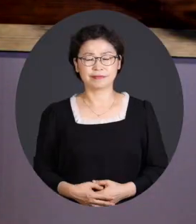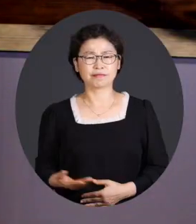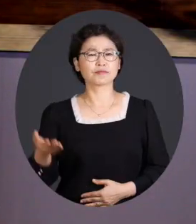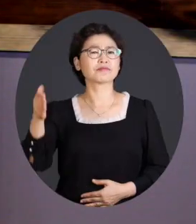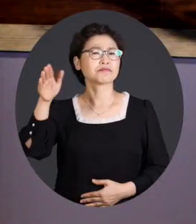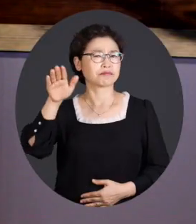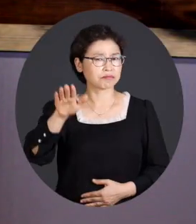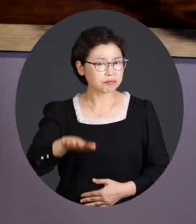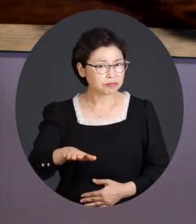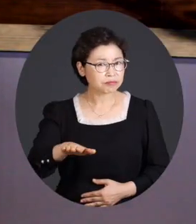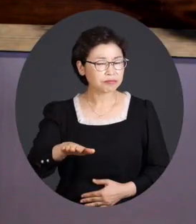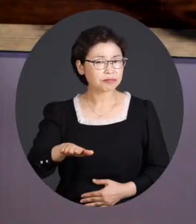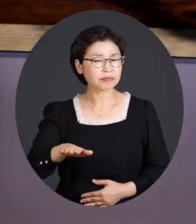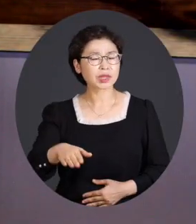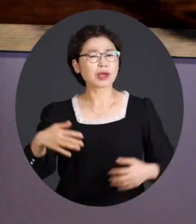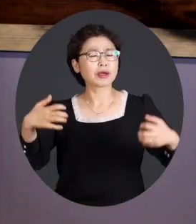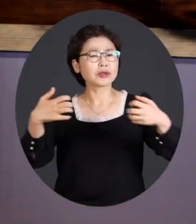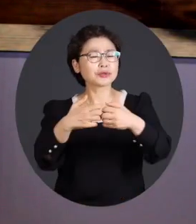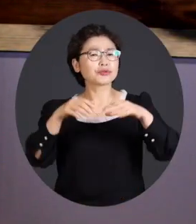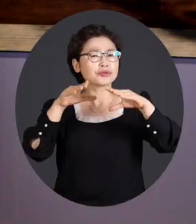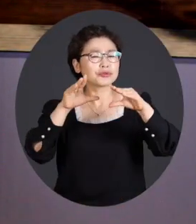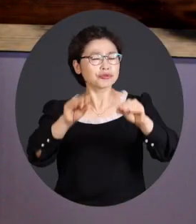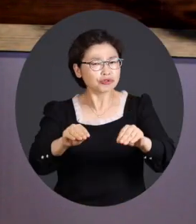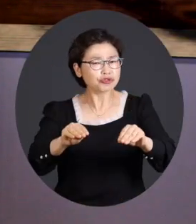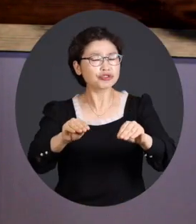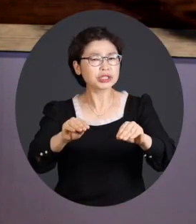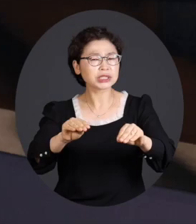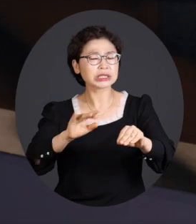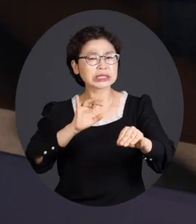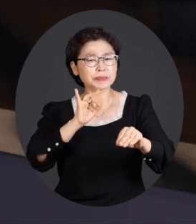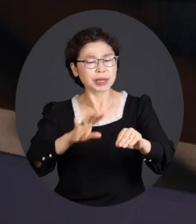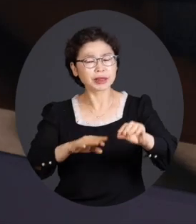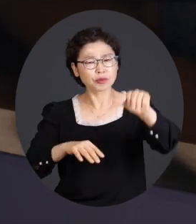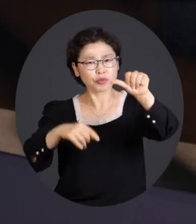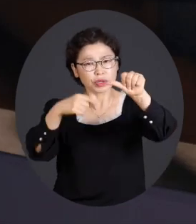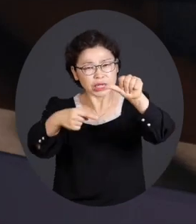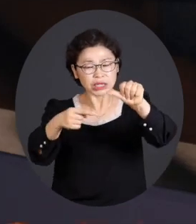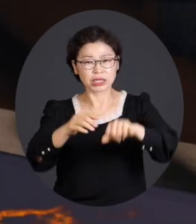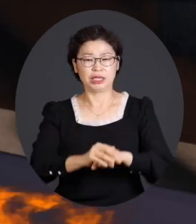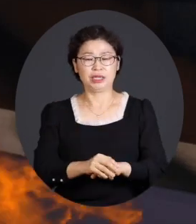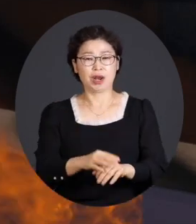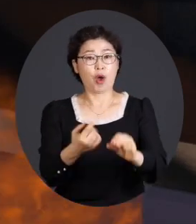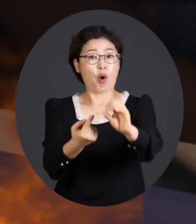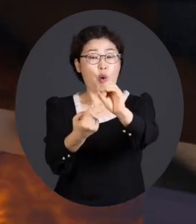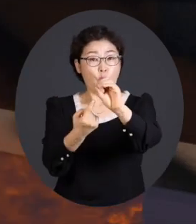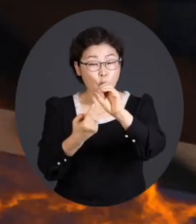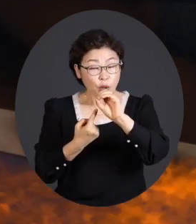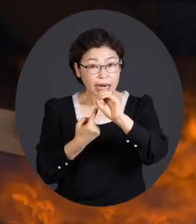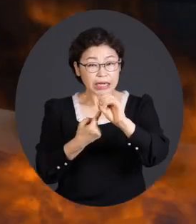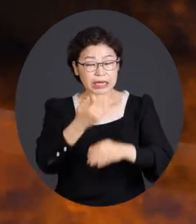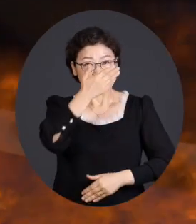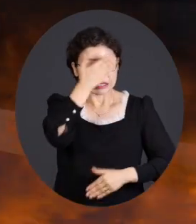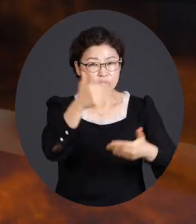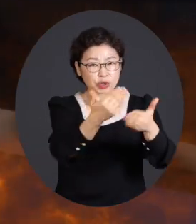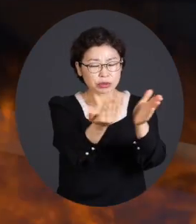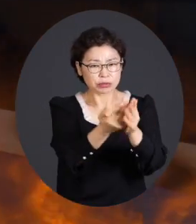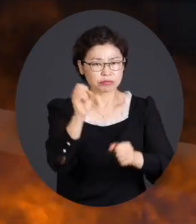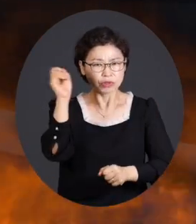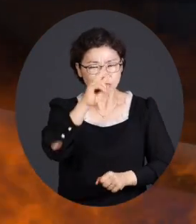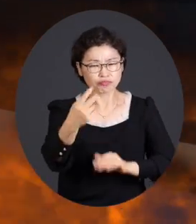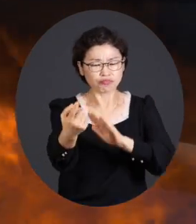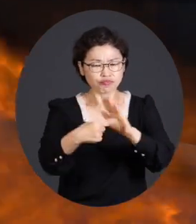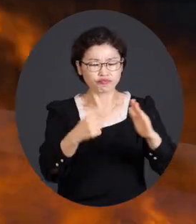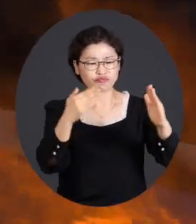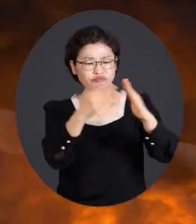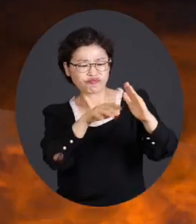그런데 말입니다. 이 전투 중지 사흘 만인 5월 1일 이 제주 오라리에 괴청년들이 들이닥쳐서